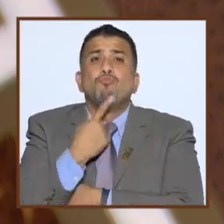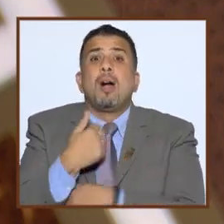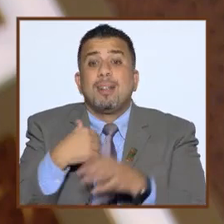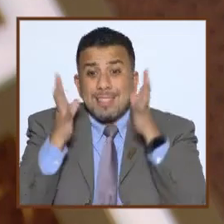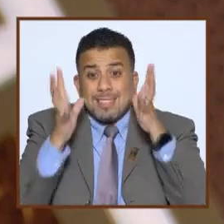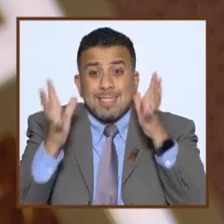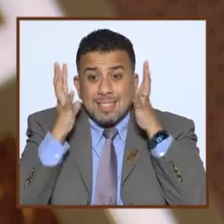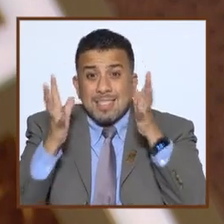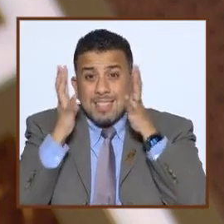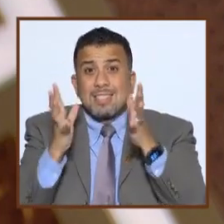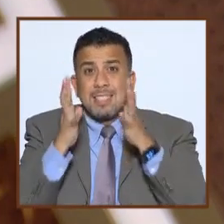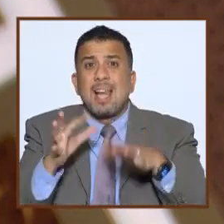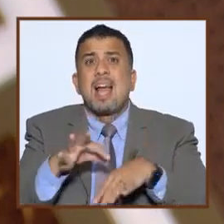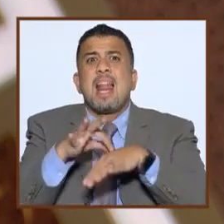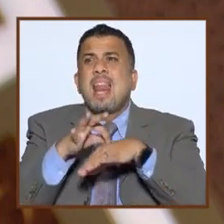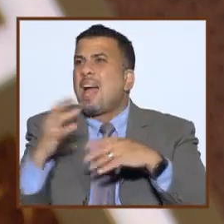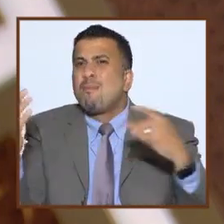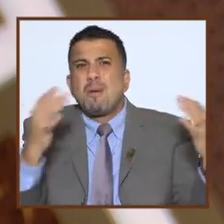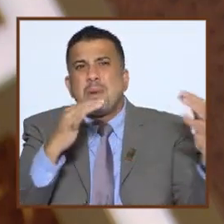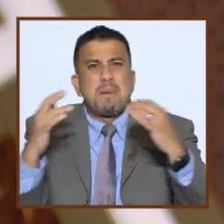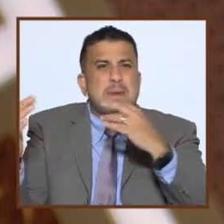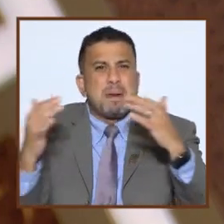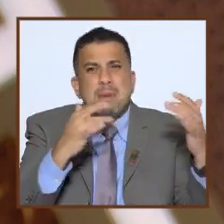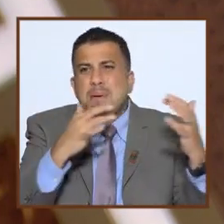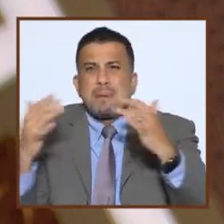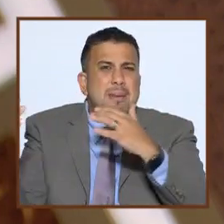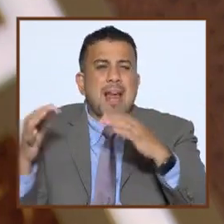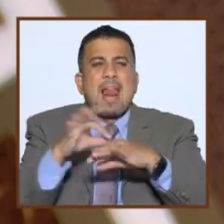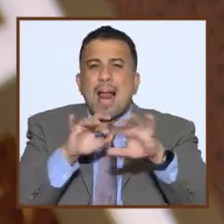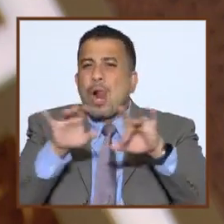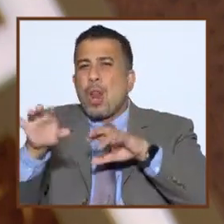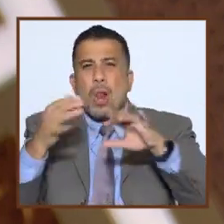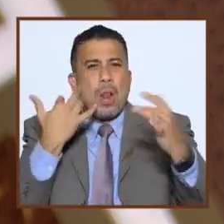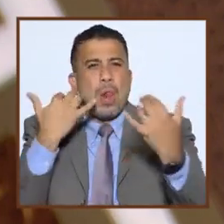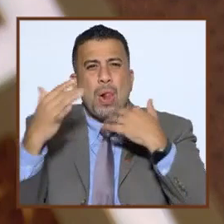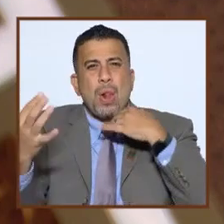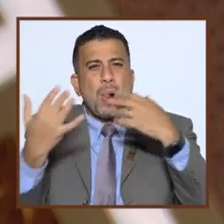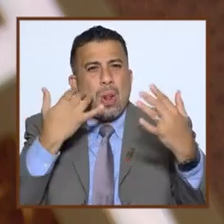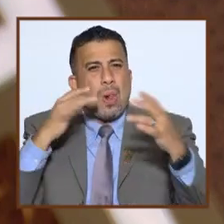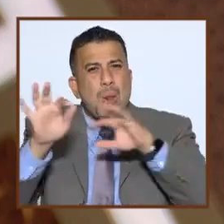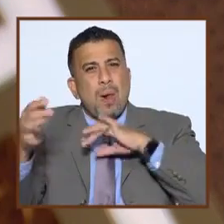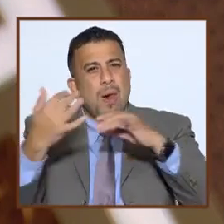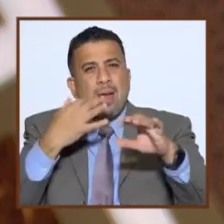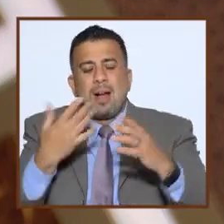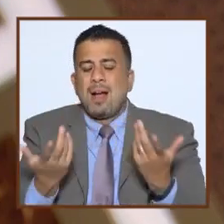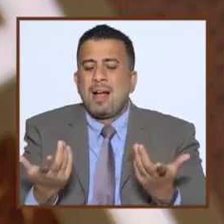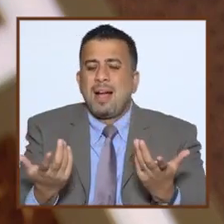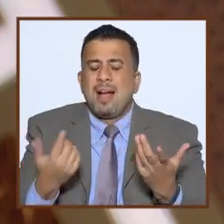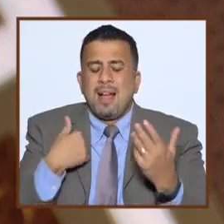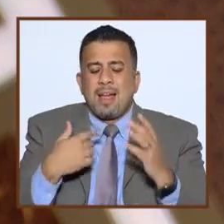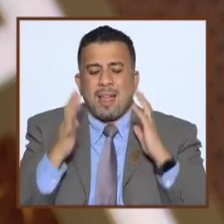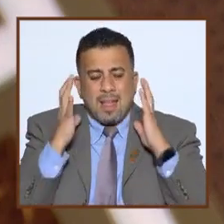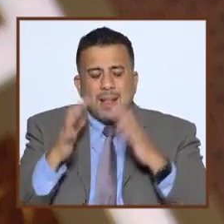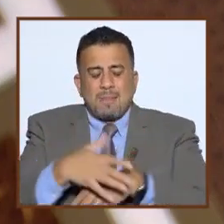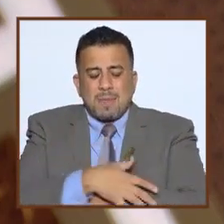كان مثلا في مكان وامام حركه شديده يعني حركه شديده سواء يصلي لوحده او يصلي في مسجد مثلا